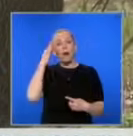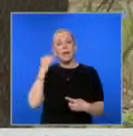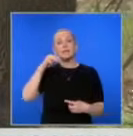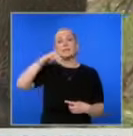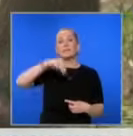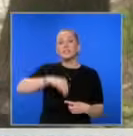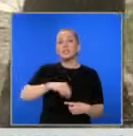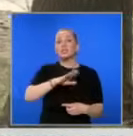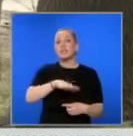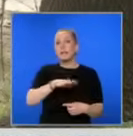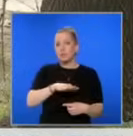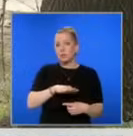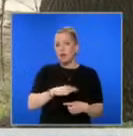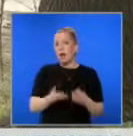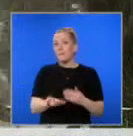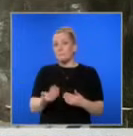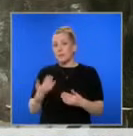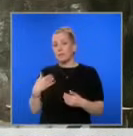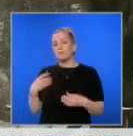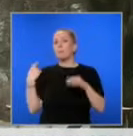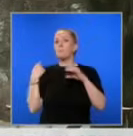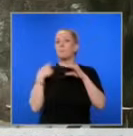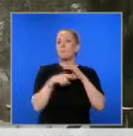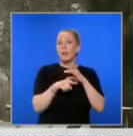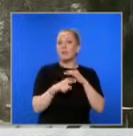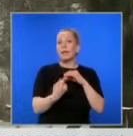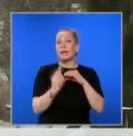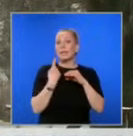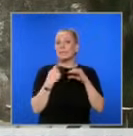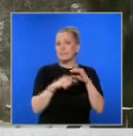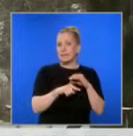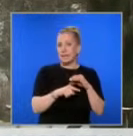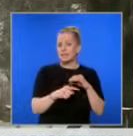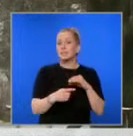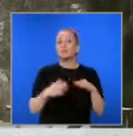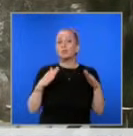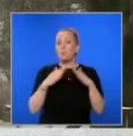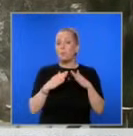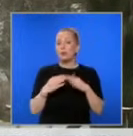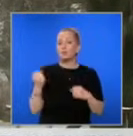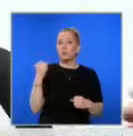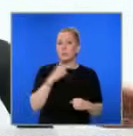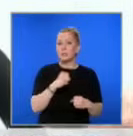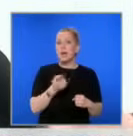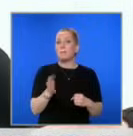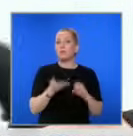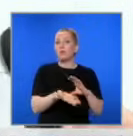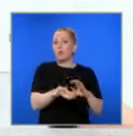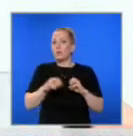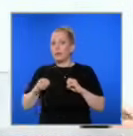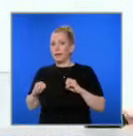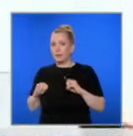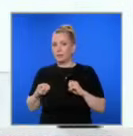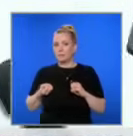извършителя. А преди този случай е имало подаден и оттеглен един сигнал за домашно насилие в семейството. През 2019